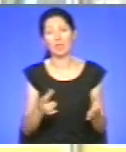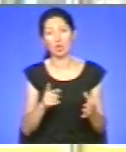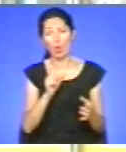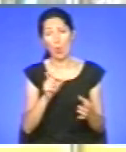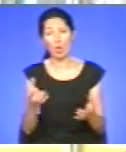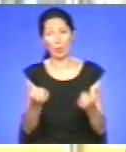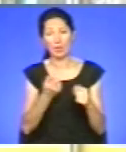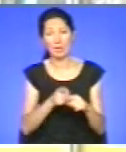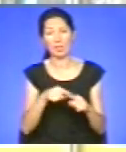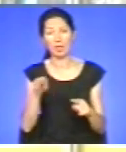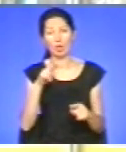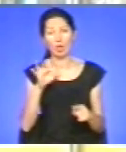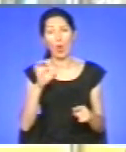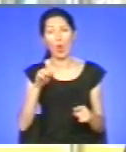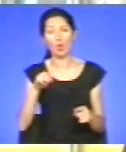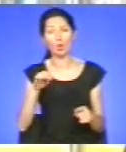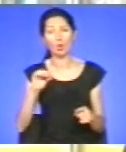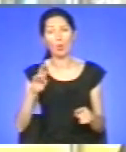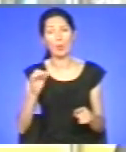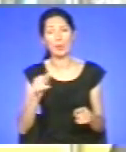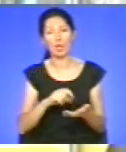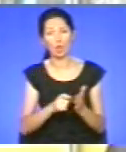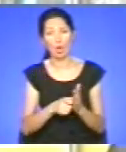комитет старается активно работать. Мы готовим сейчас